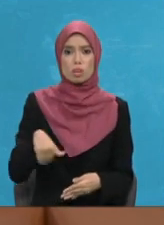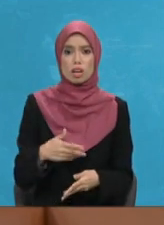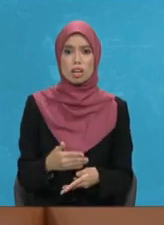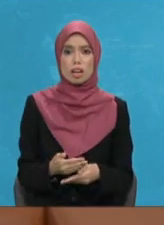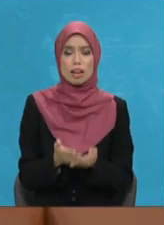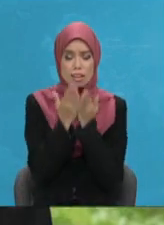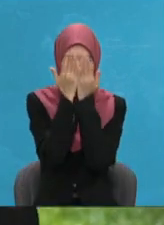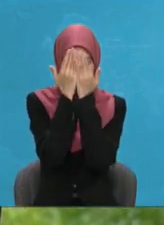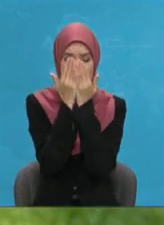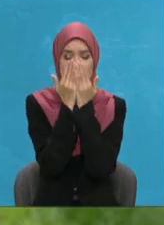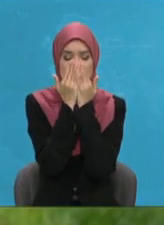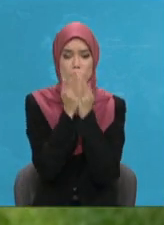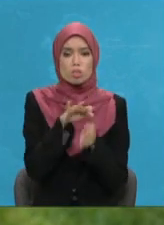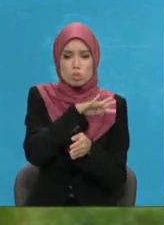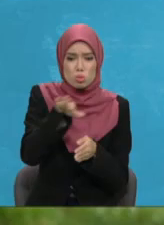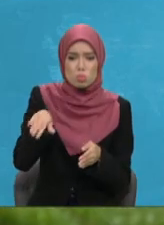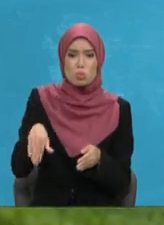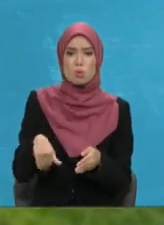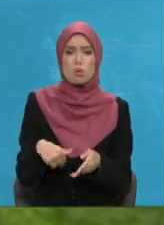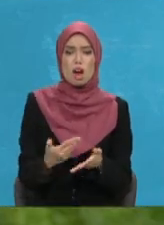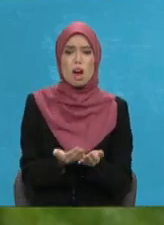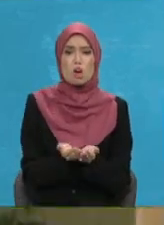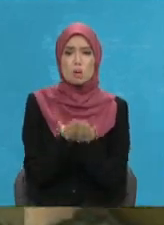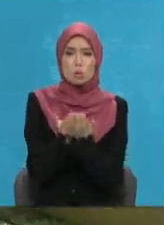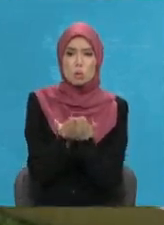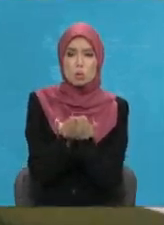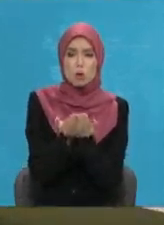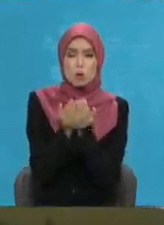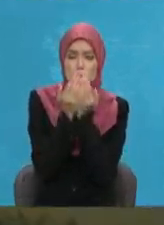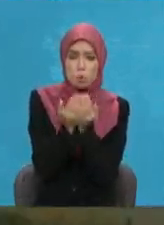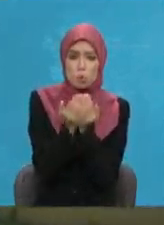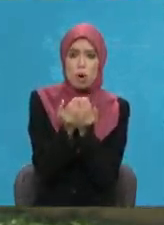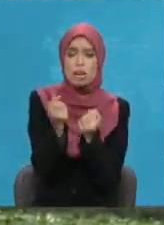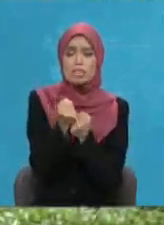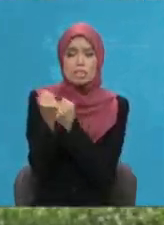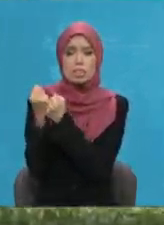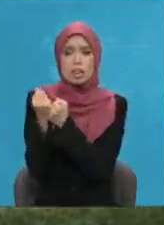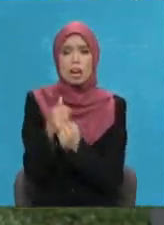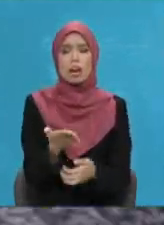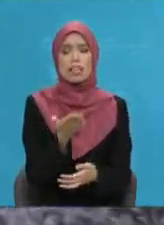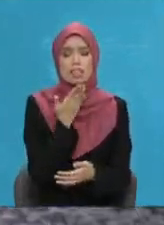segala doa segala sokongan daripada orang di luar sana